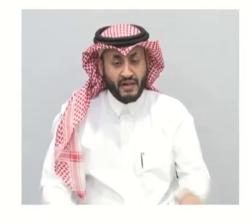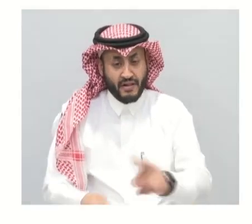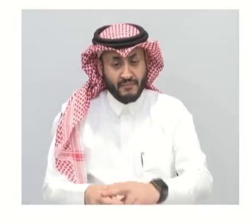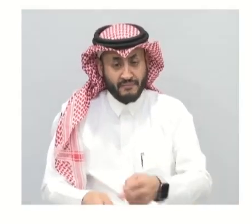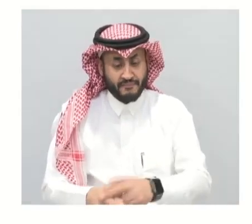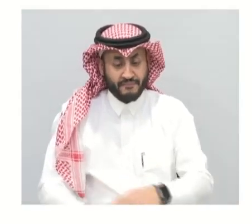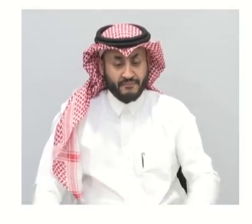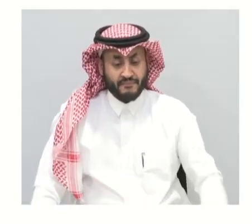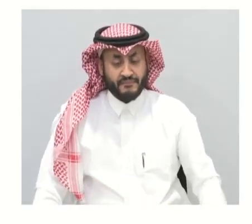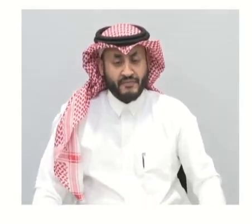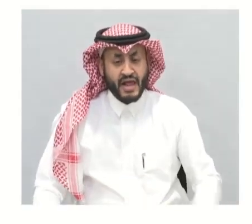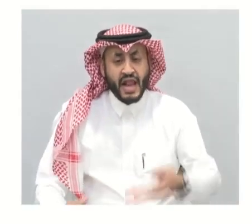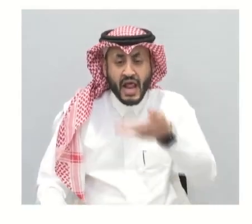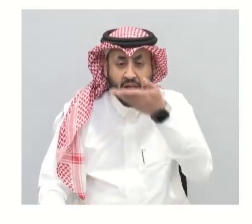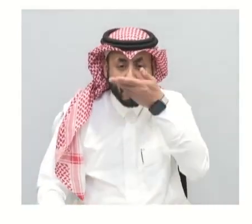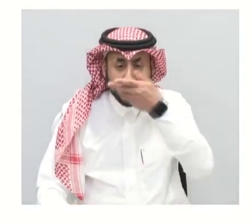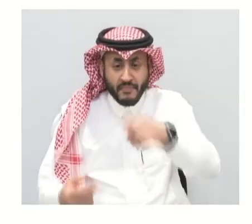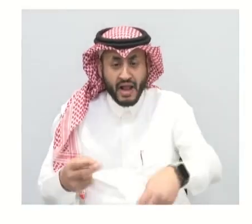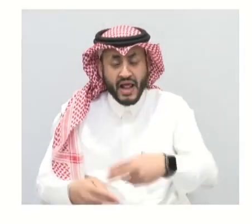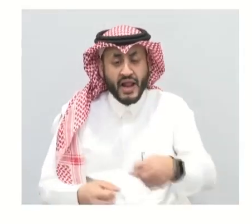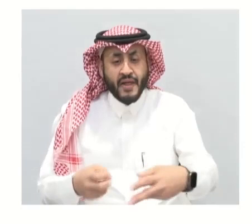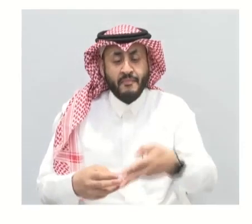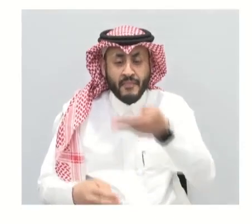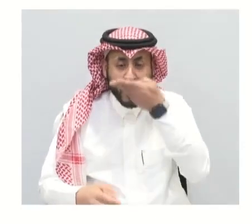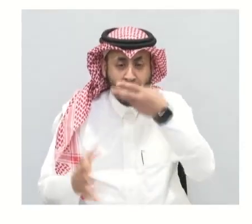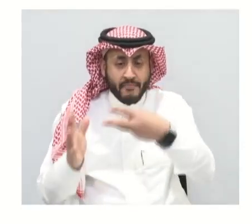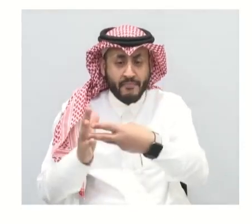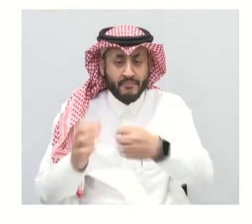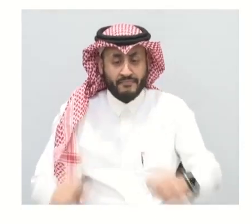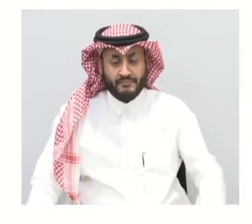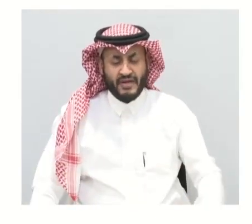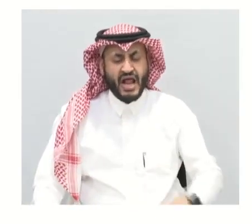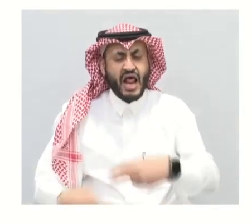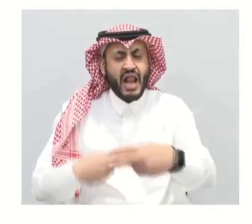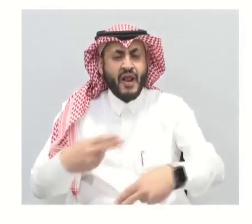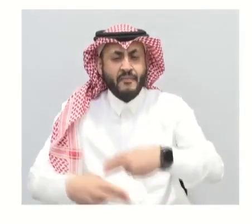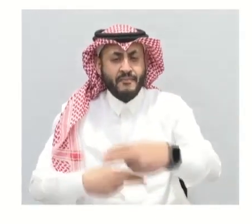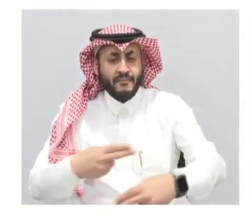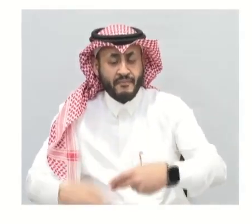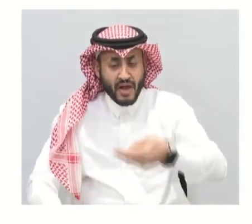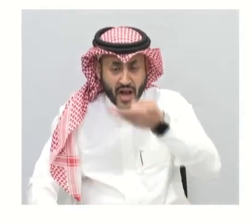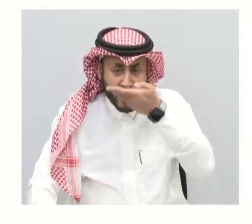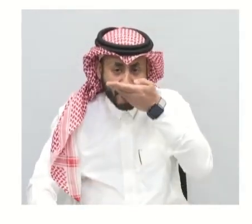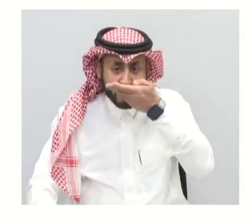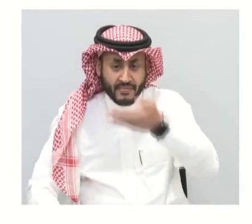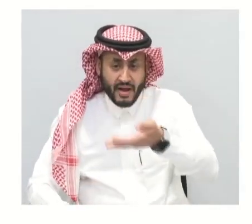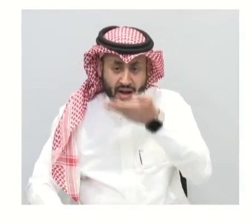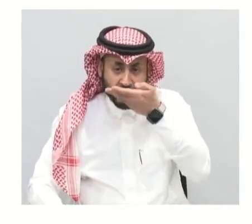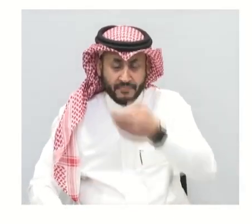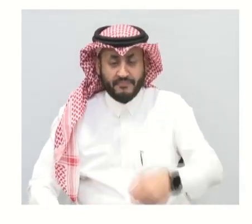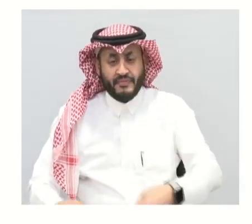وهي الطاقه الكهرومائيه نستفيد منها عبر توليد الكهرباء باستخدام